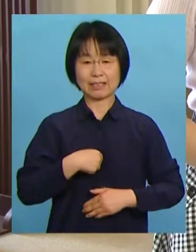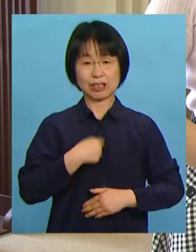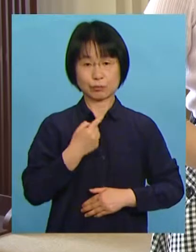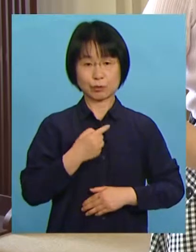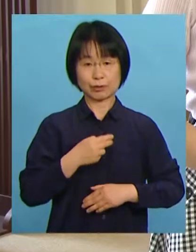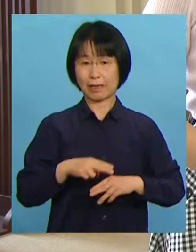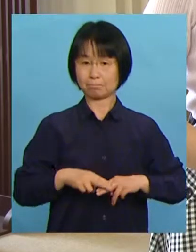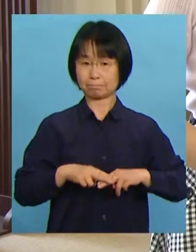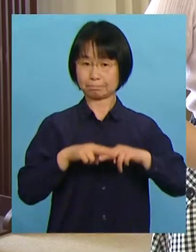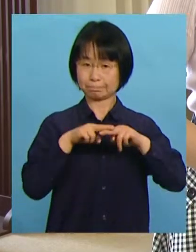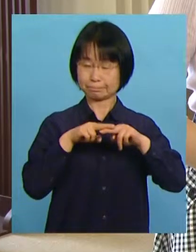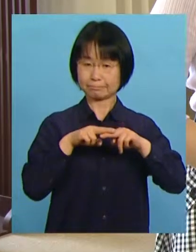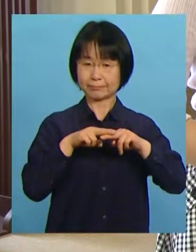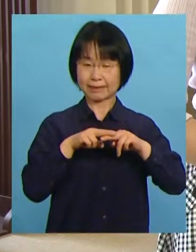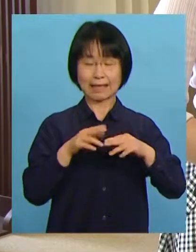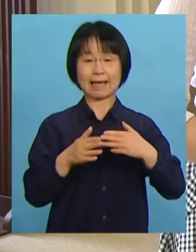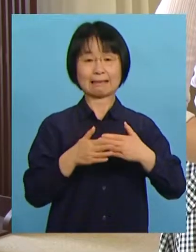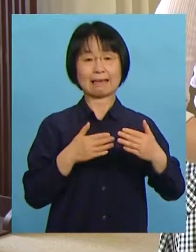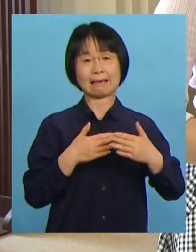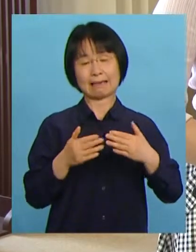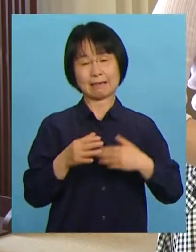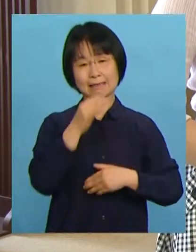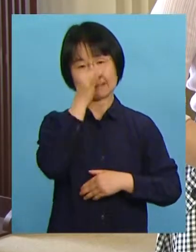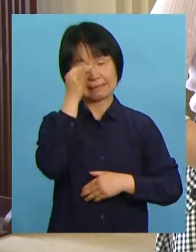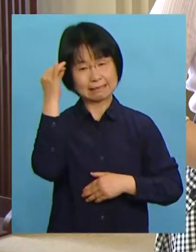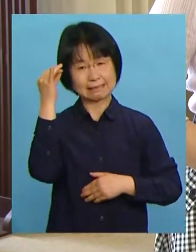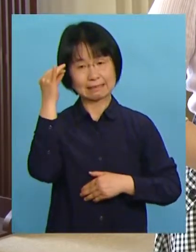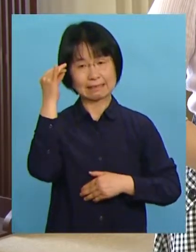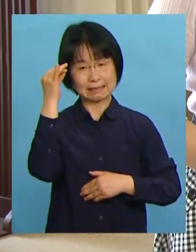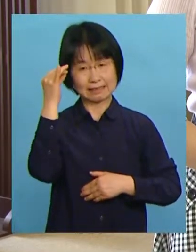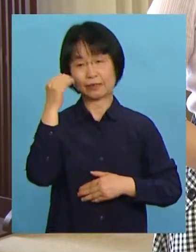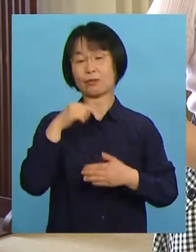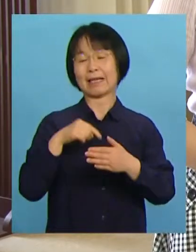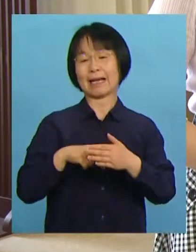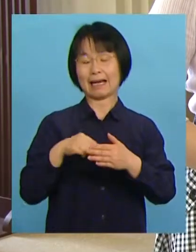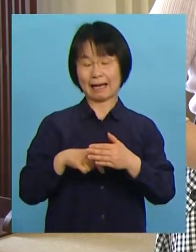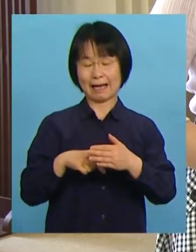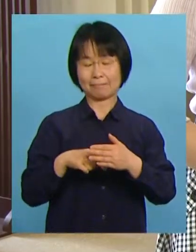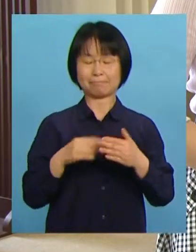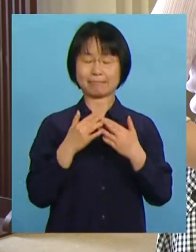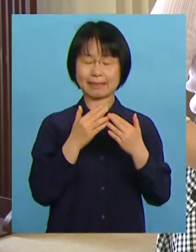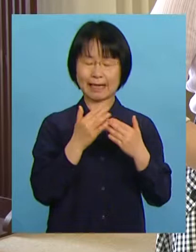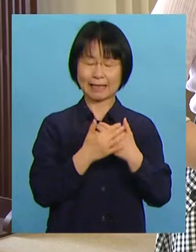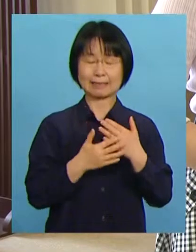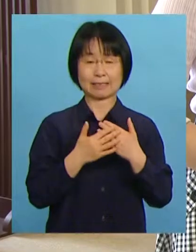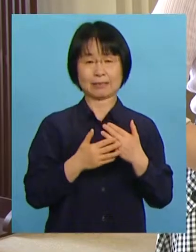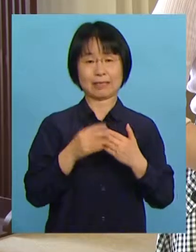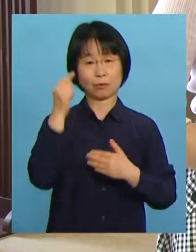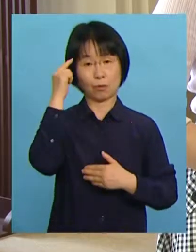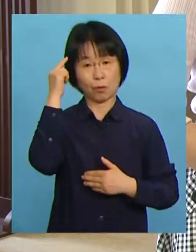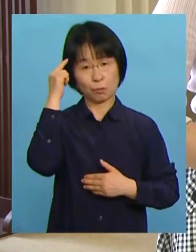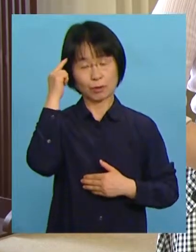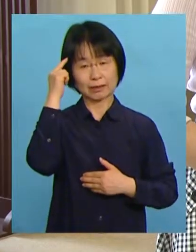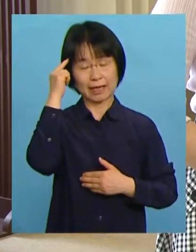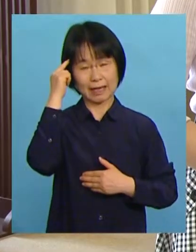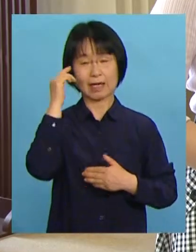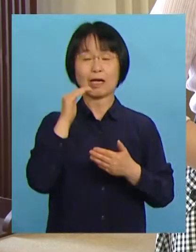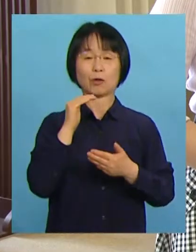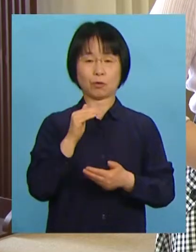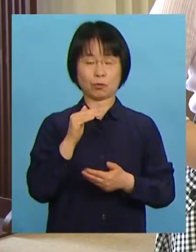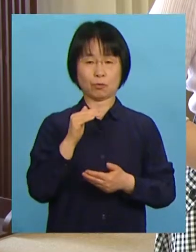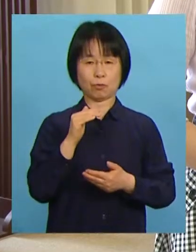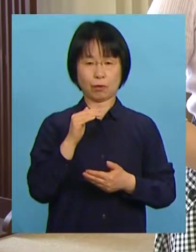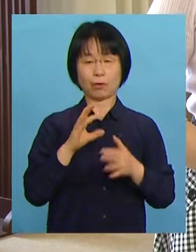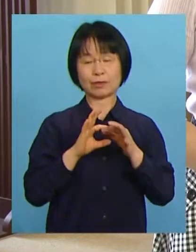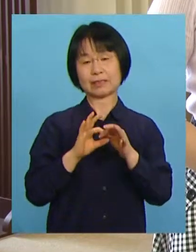培ってきた経験や知恵、知識といったものの中から、これは大切だと思ったことを子孫に伝え残